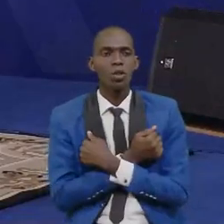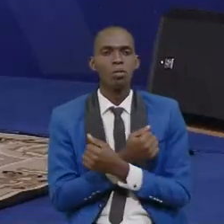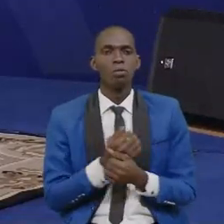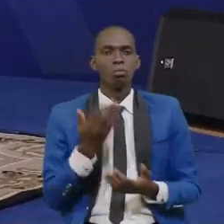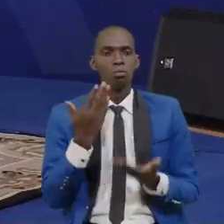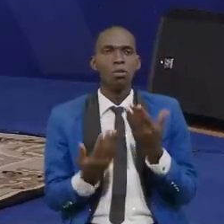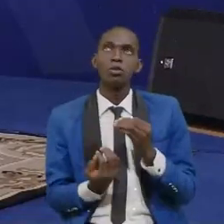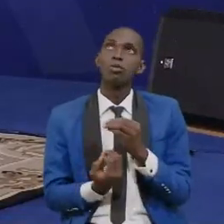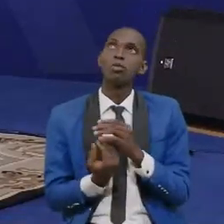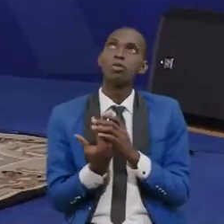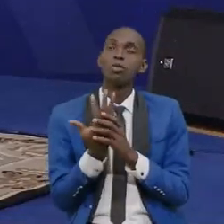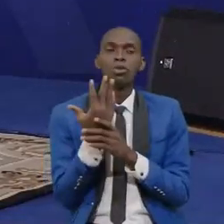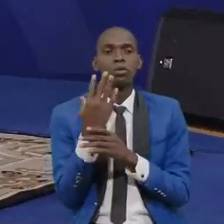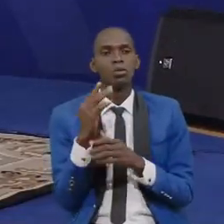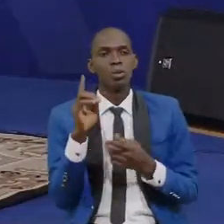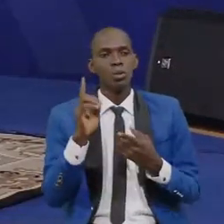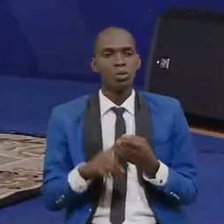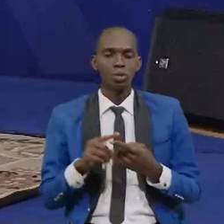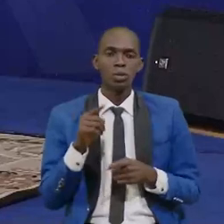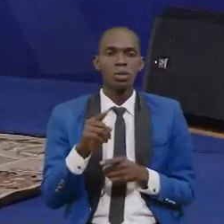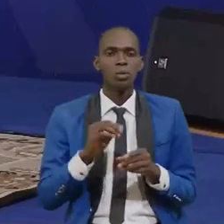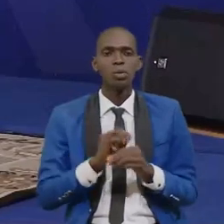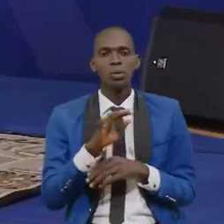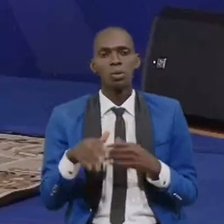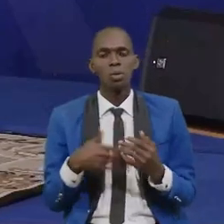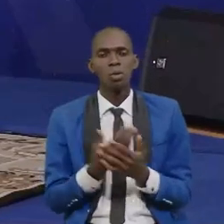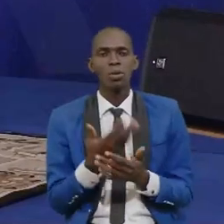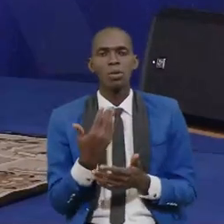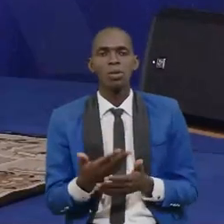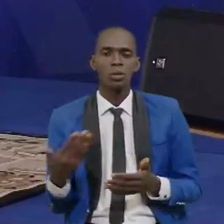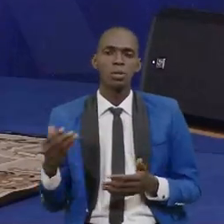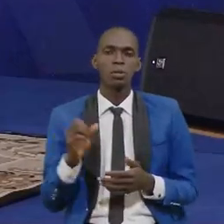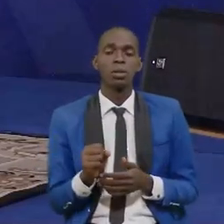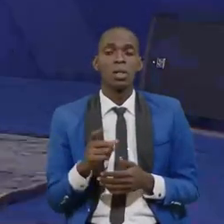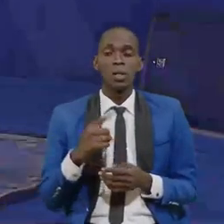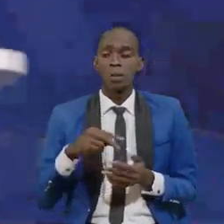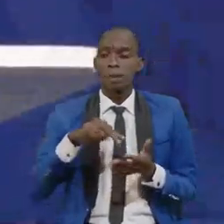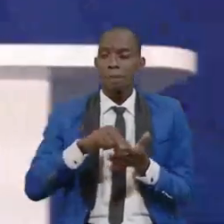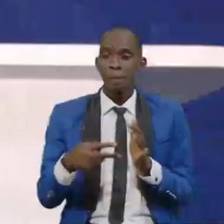croissions à tous égards en celui qui est le Christ.